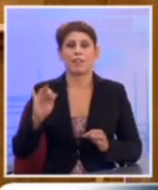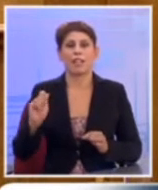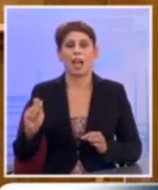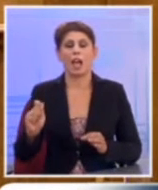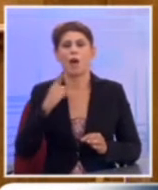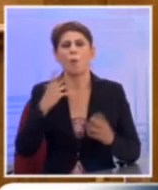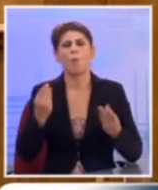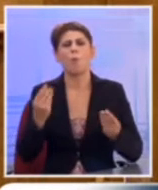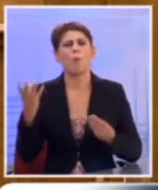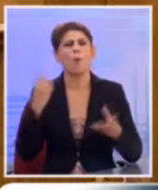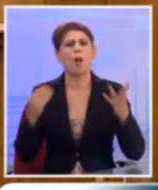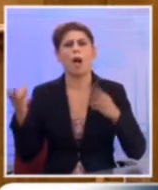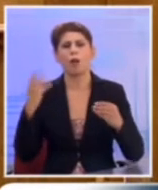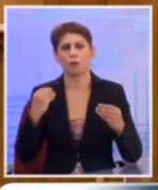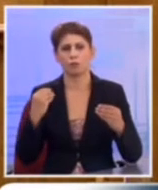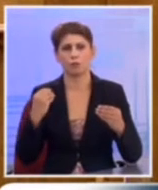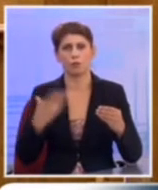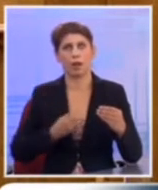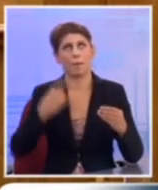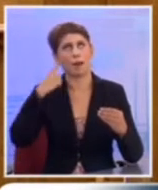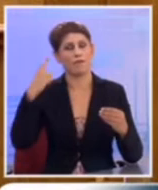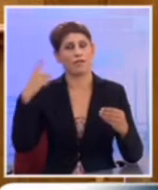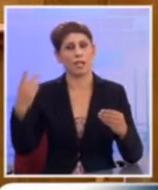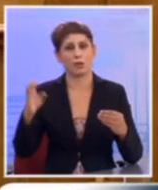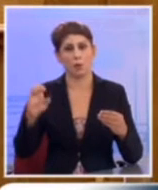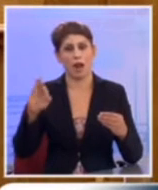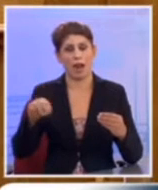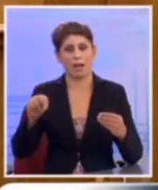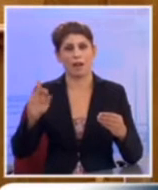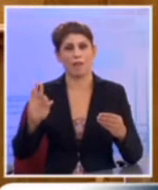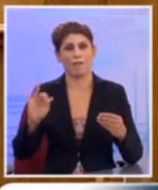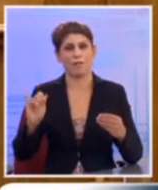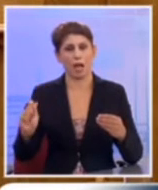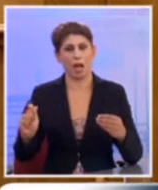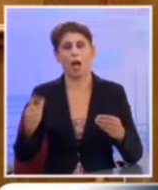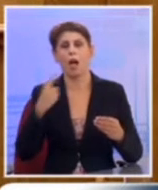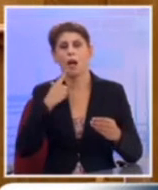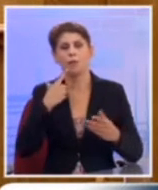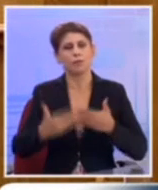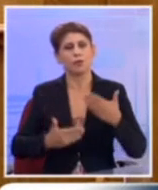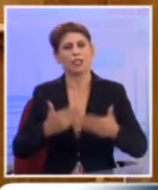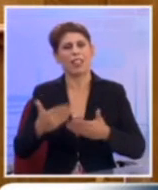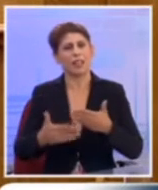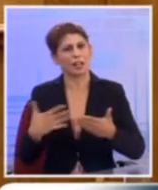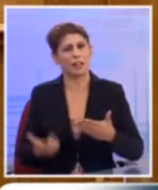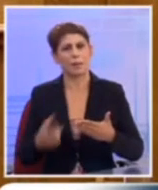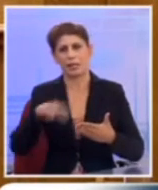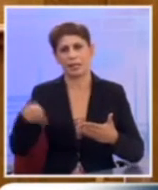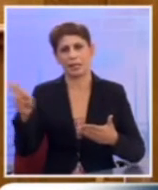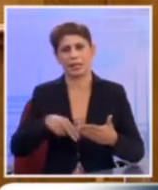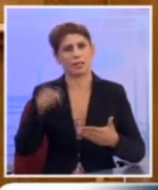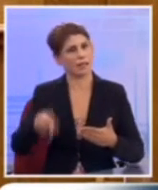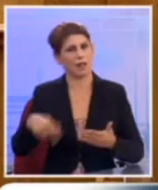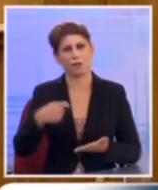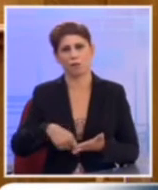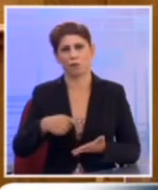ακούμε από τους εμπνευτές του, με την δέσμευση ότι σταδιακά θα υπάρξει κατάργηση και αυτού του